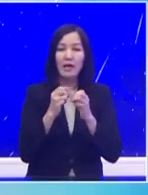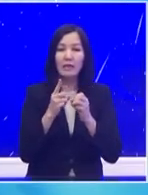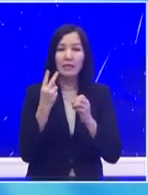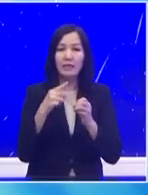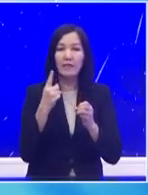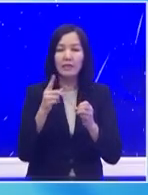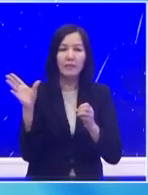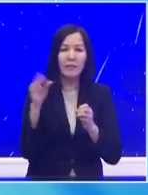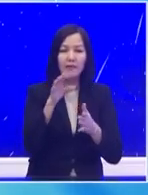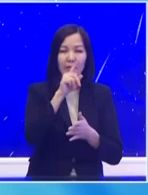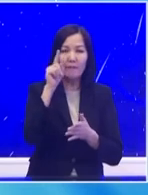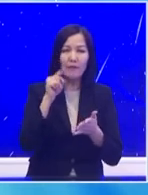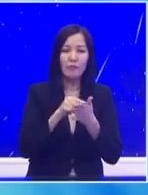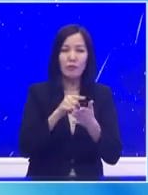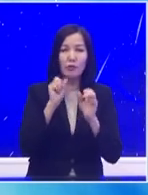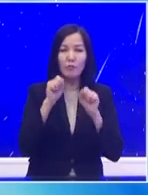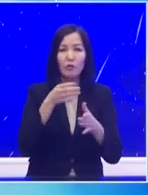по всем вопросам государственных услуг.